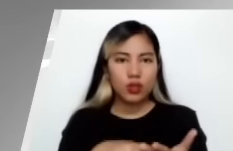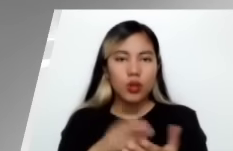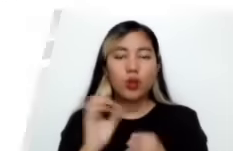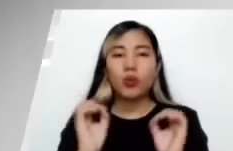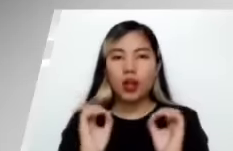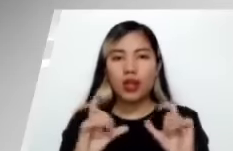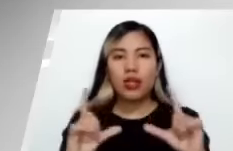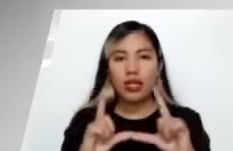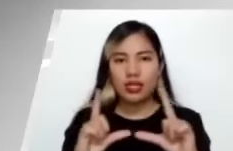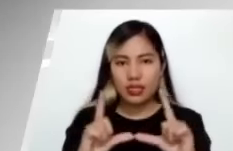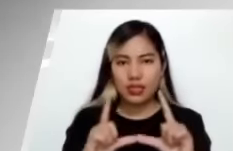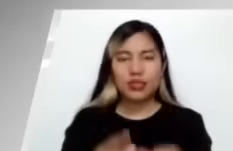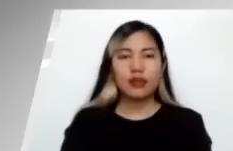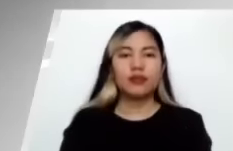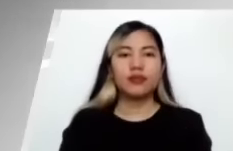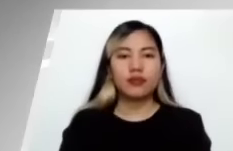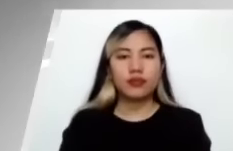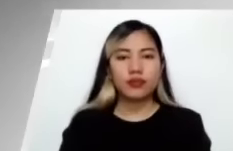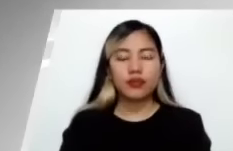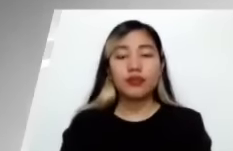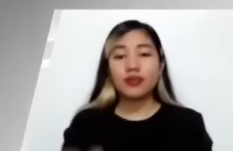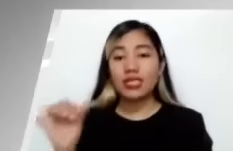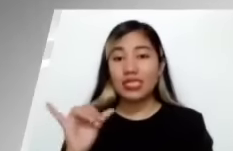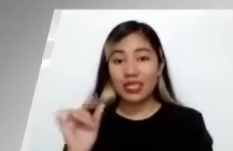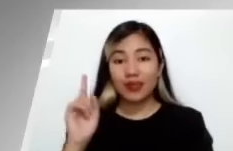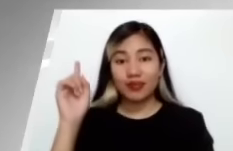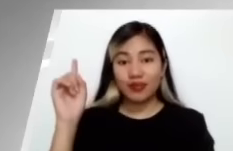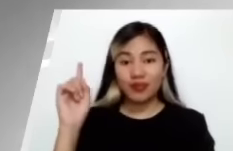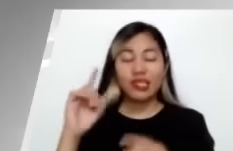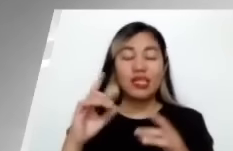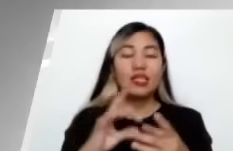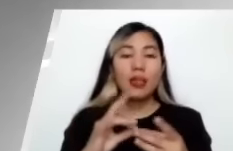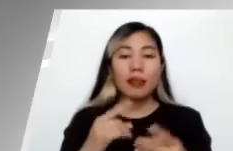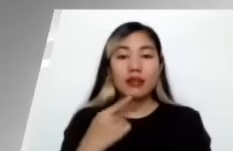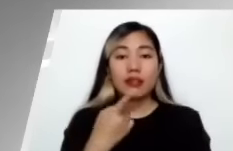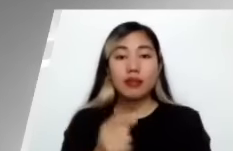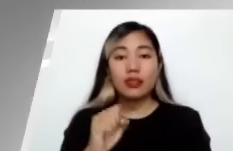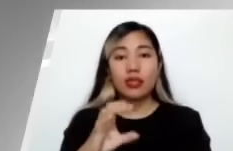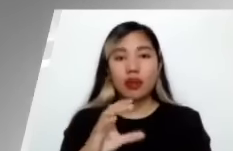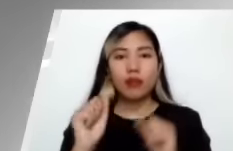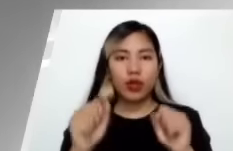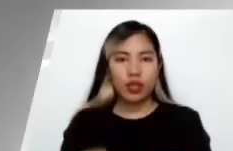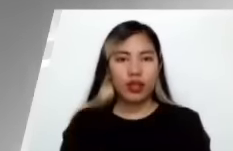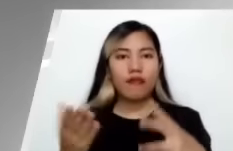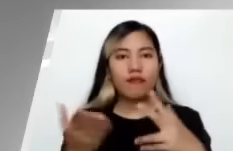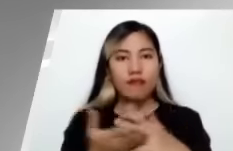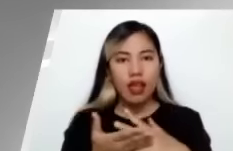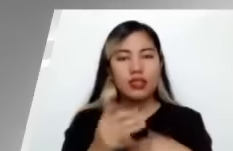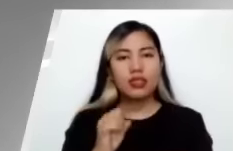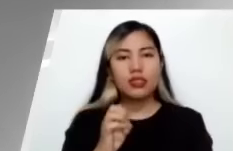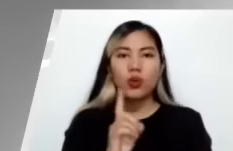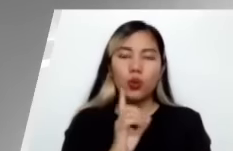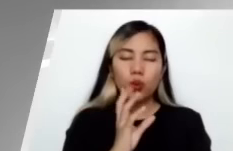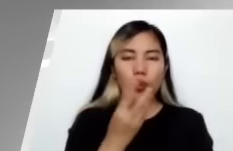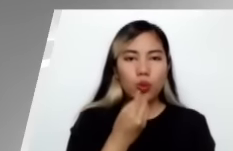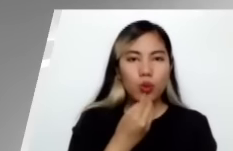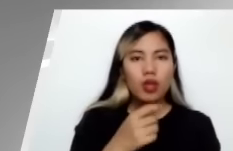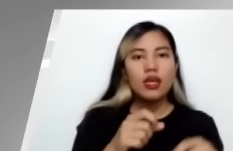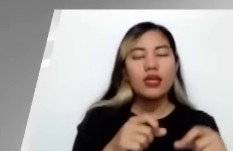rito. Sa parehong advisory, sinabi rin ng komisyon na maaaring kasuhan ang mga salesmen, broker, dealer,